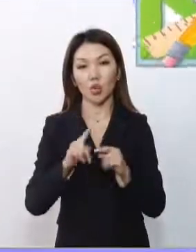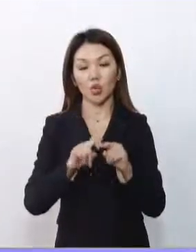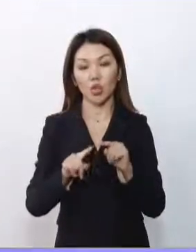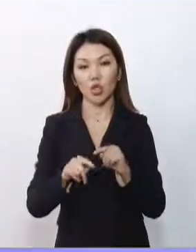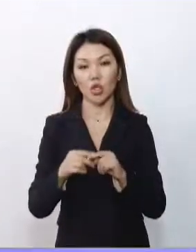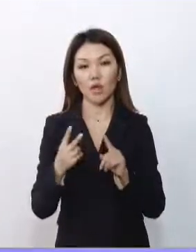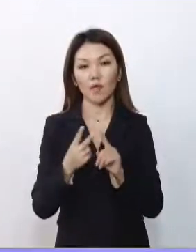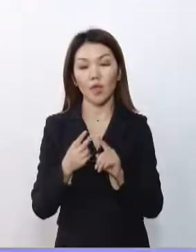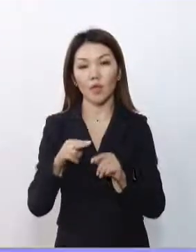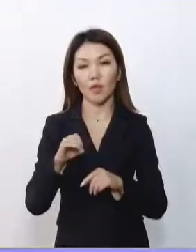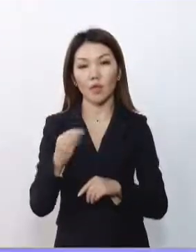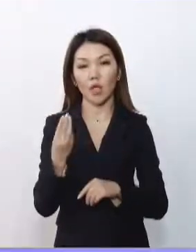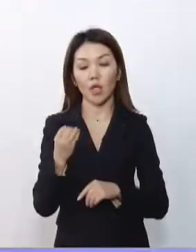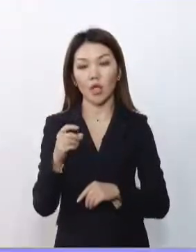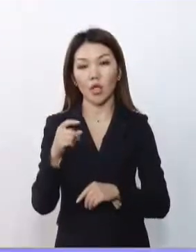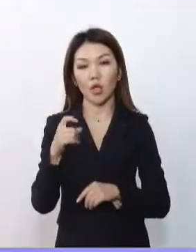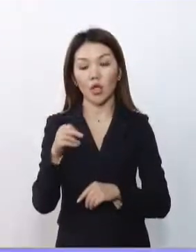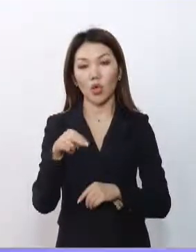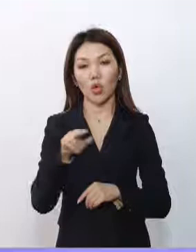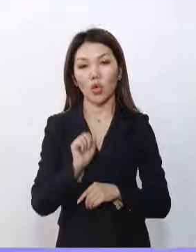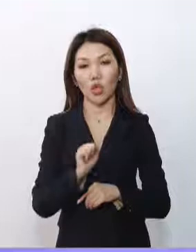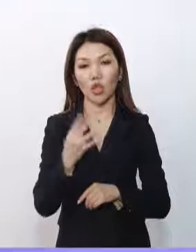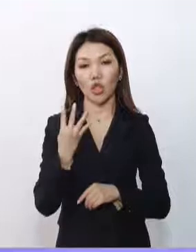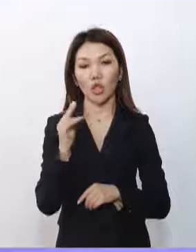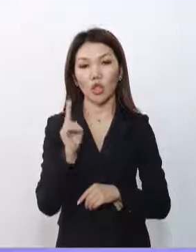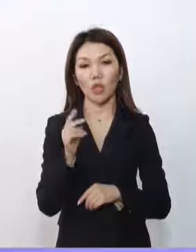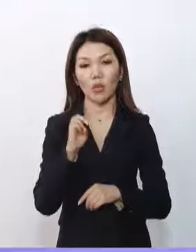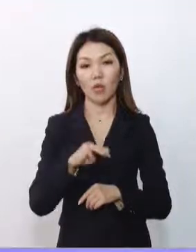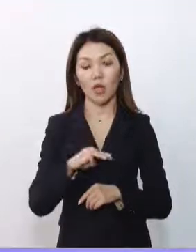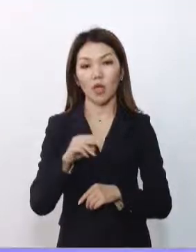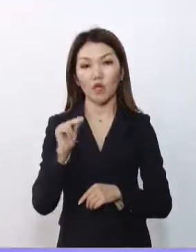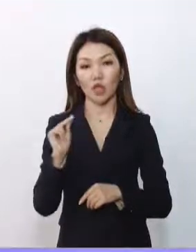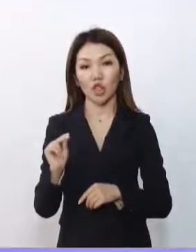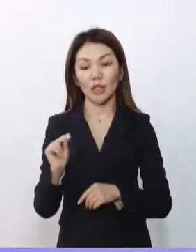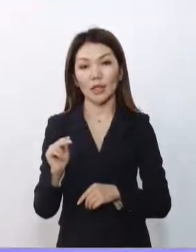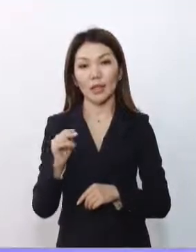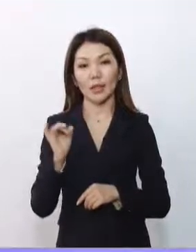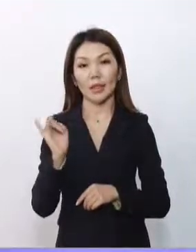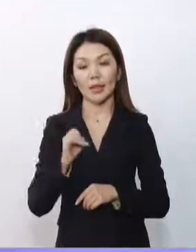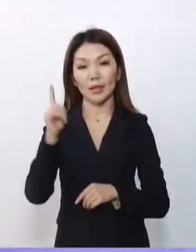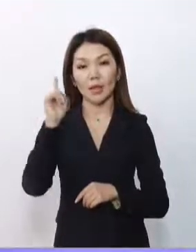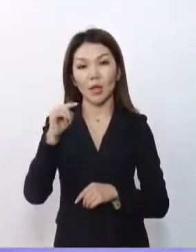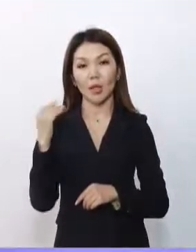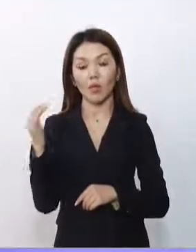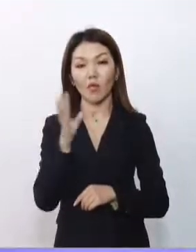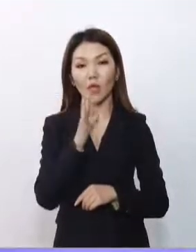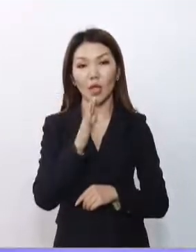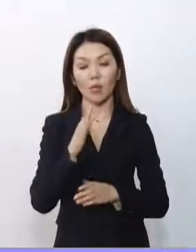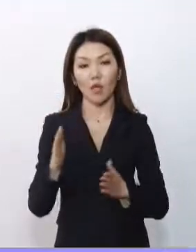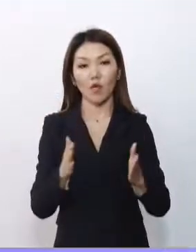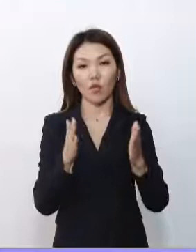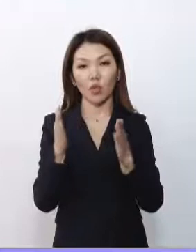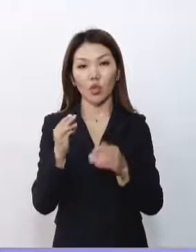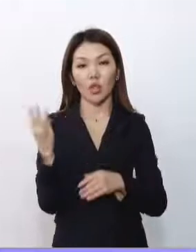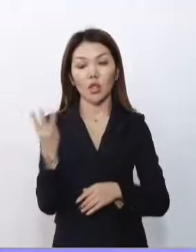2 пешехода четыре километра в час и знаю его время в пути 3